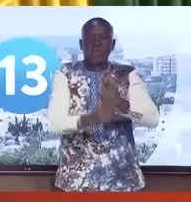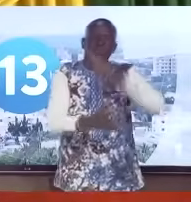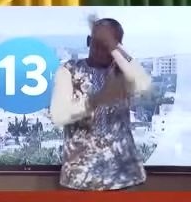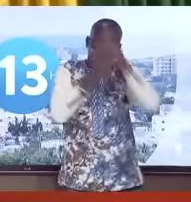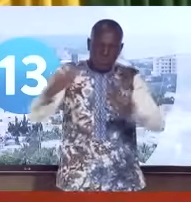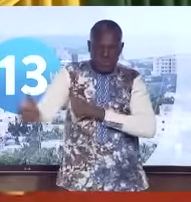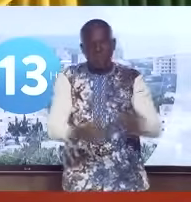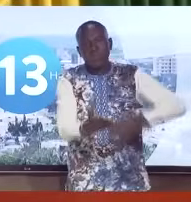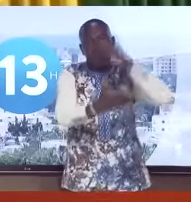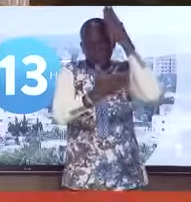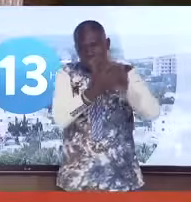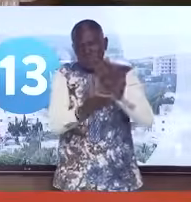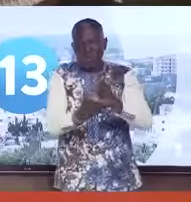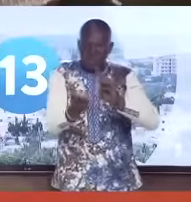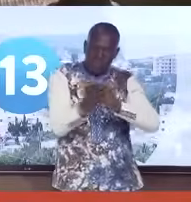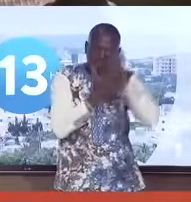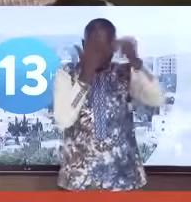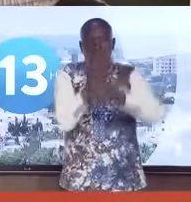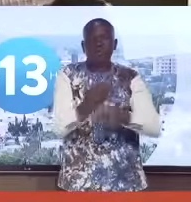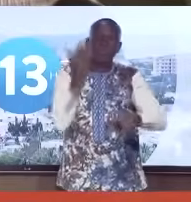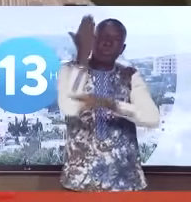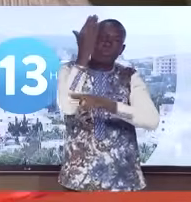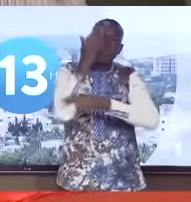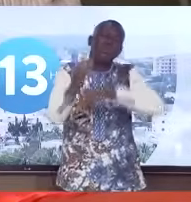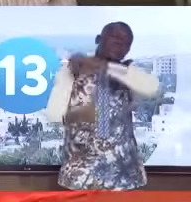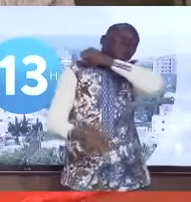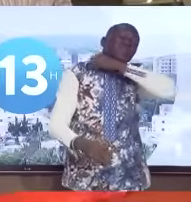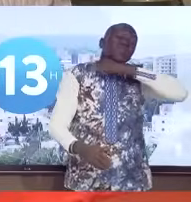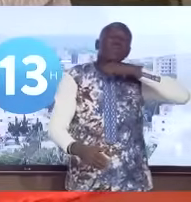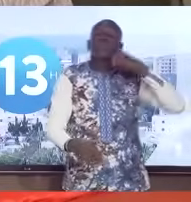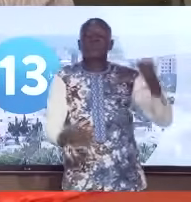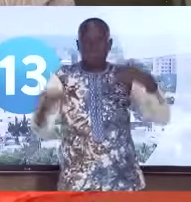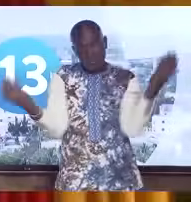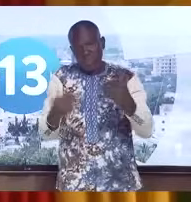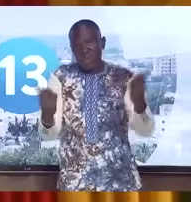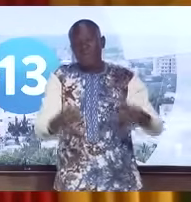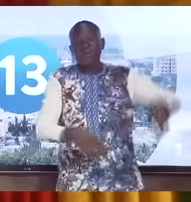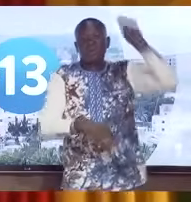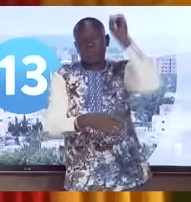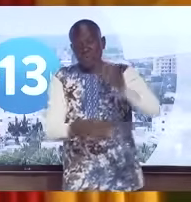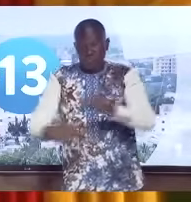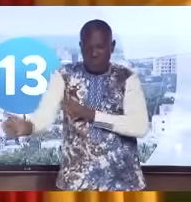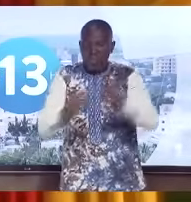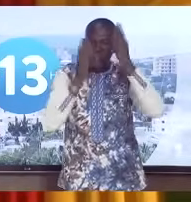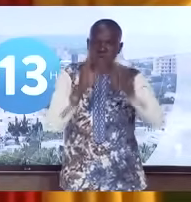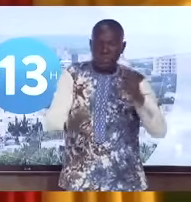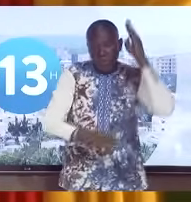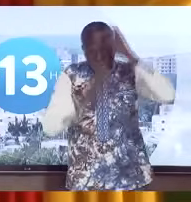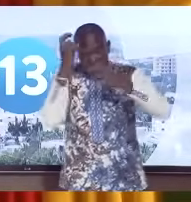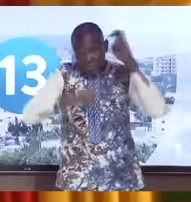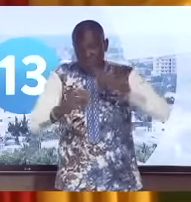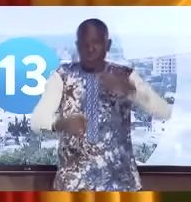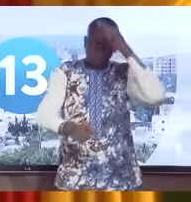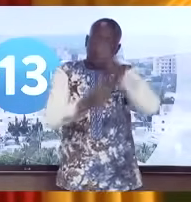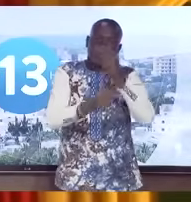pour la stabilisation et le développement de la région du Sahel. Ici, il est question pour ces acteurs d'examiner les performances